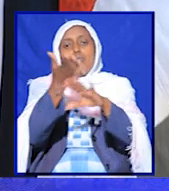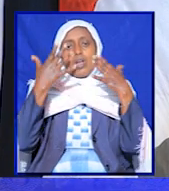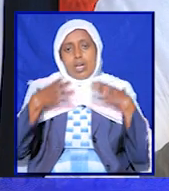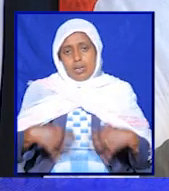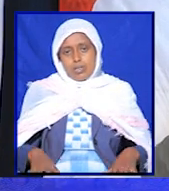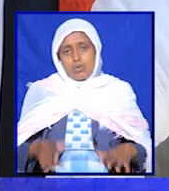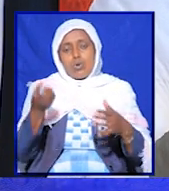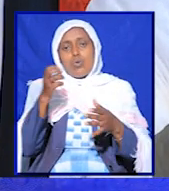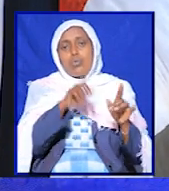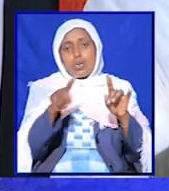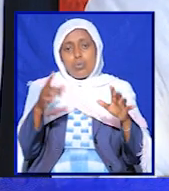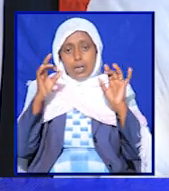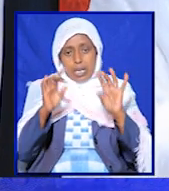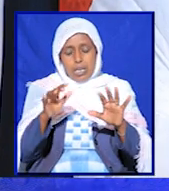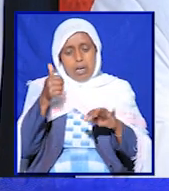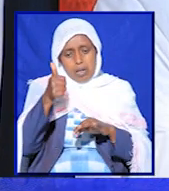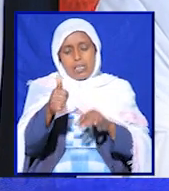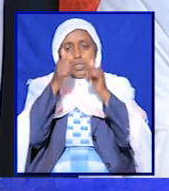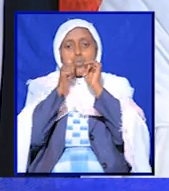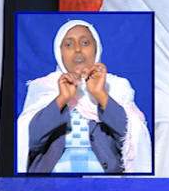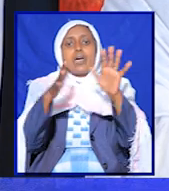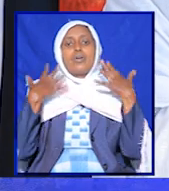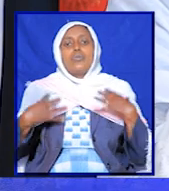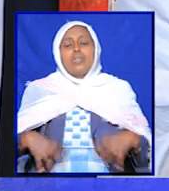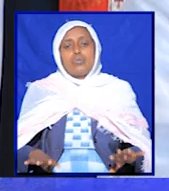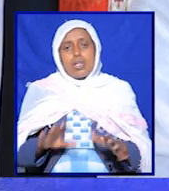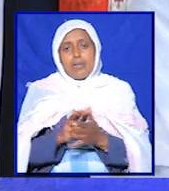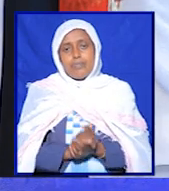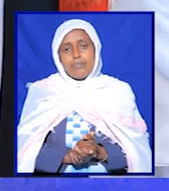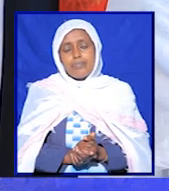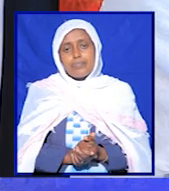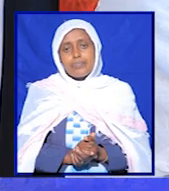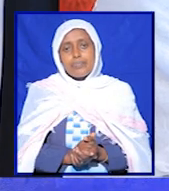ካስባርኩ በኋላ ይለብሳሉ ወይም ደግሞ ከሌለ ራሳቸው ባርከው ይለብሳሉ።